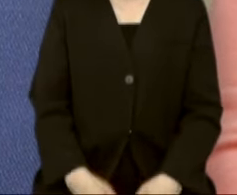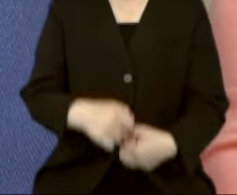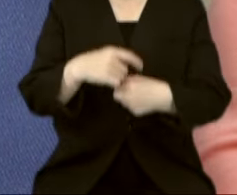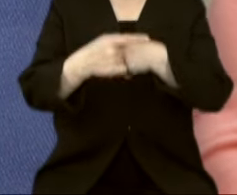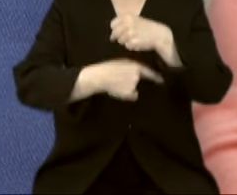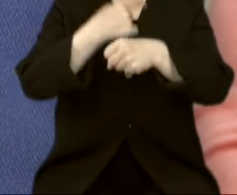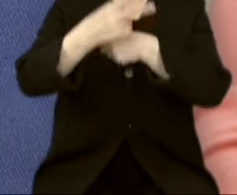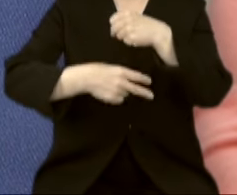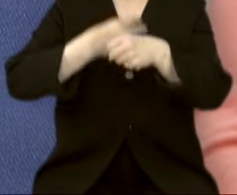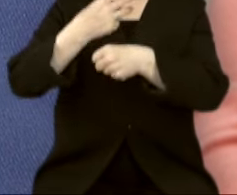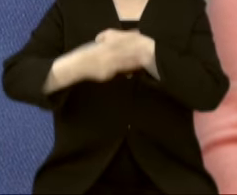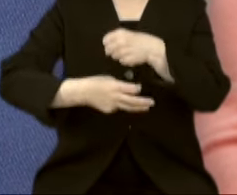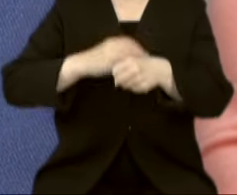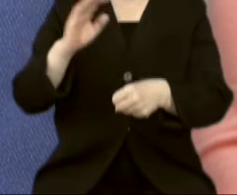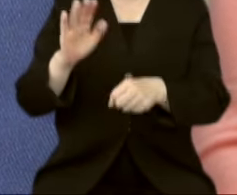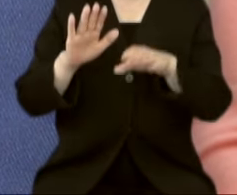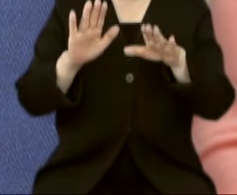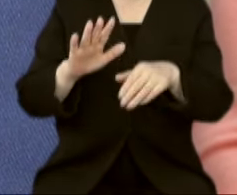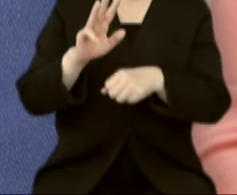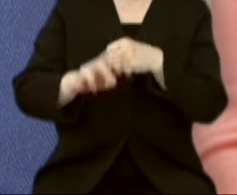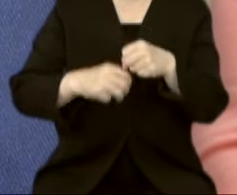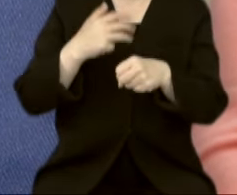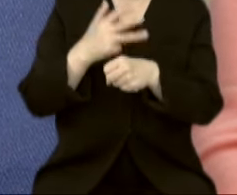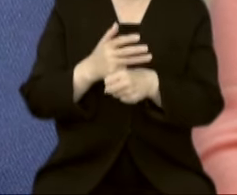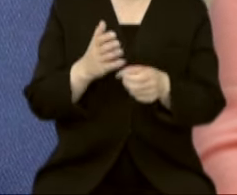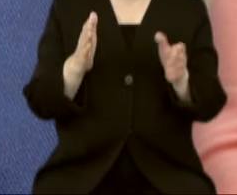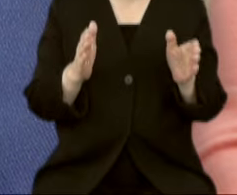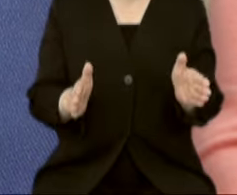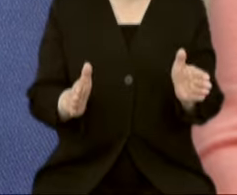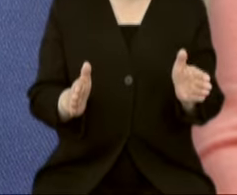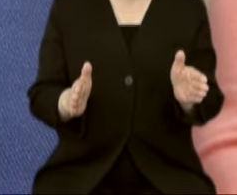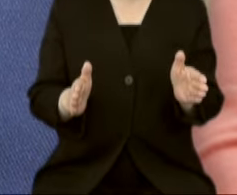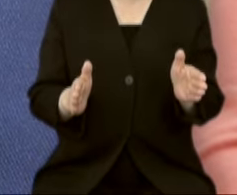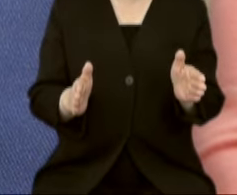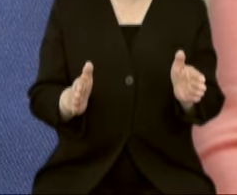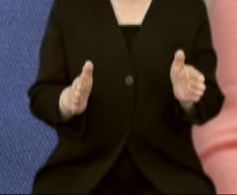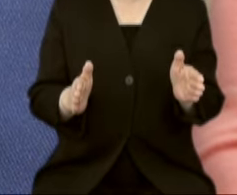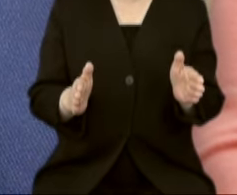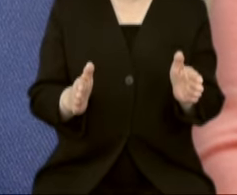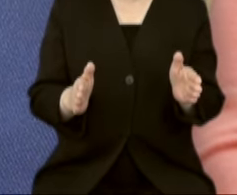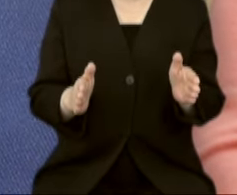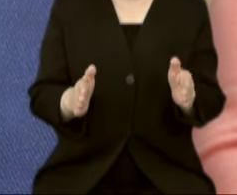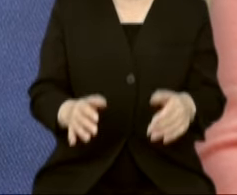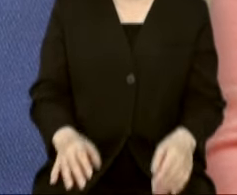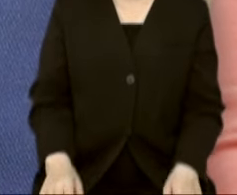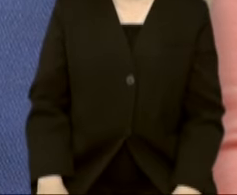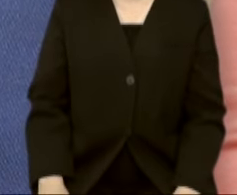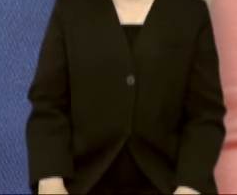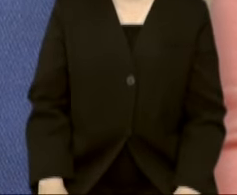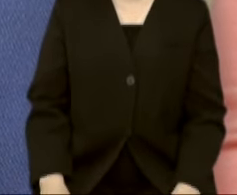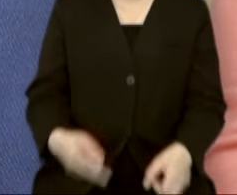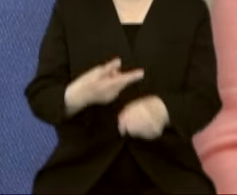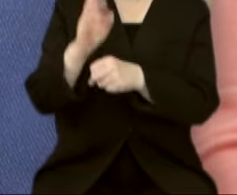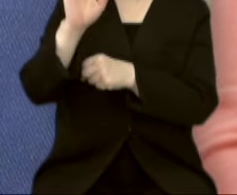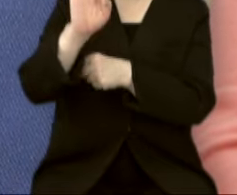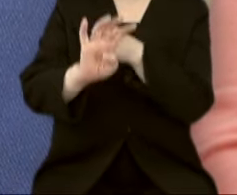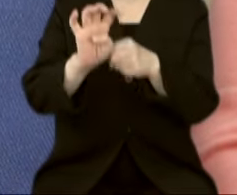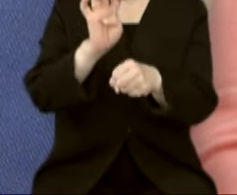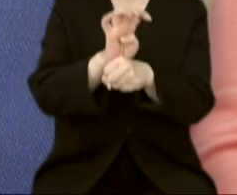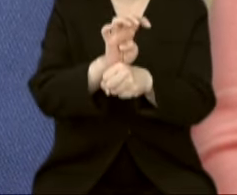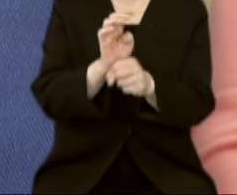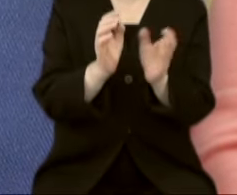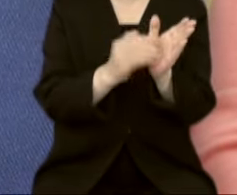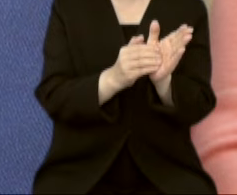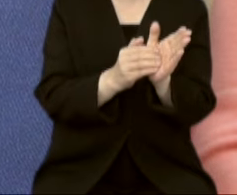2년, 3년 아니고 이제 38년째요. 그 2년 후에 네. 우리 40년 할 겁니다. 야.